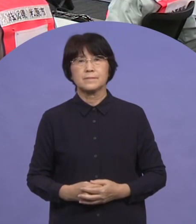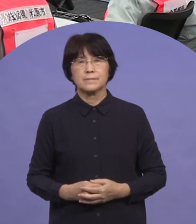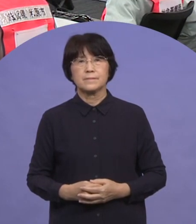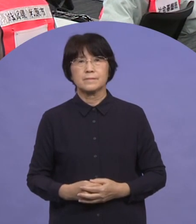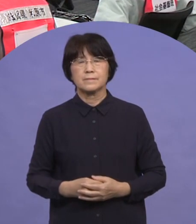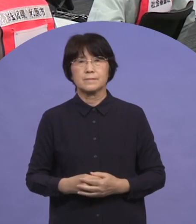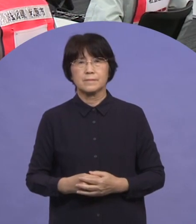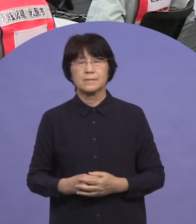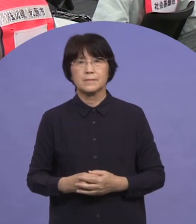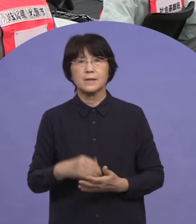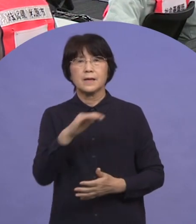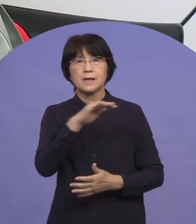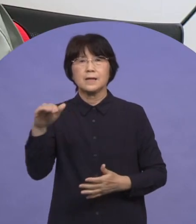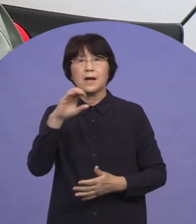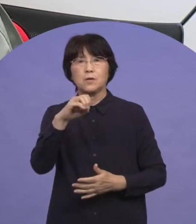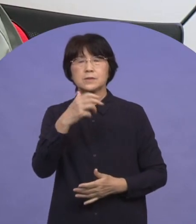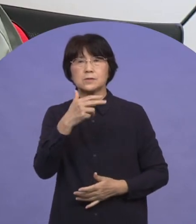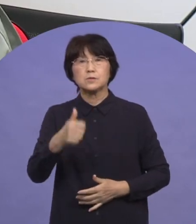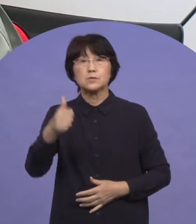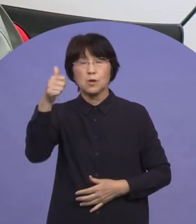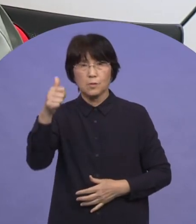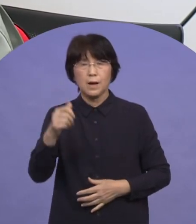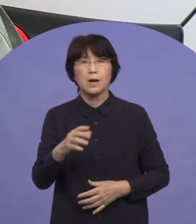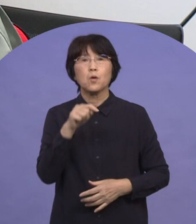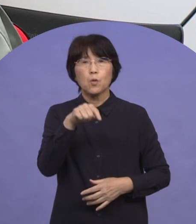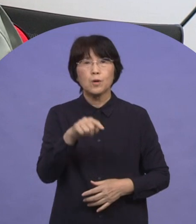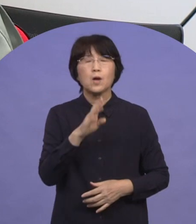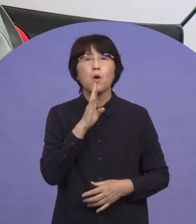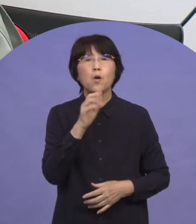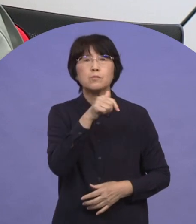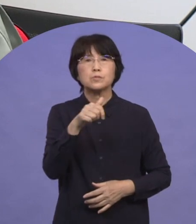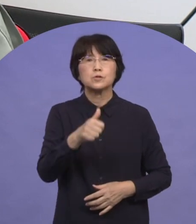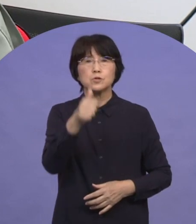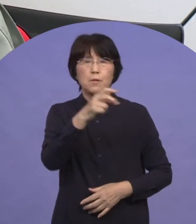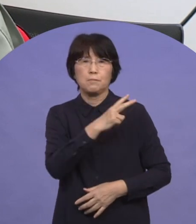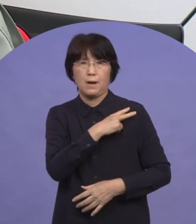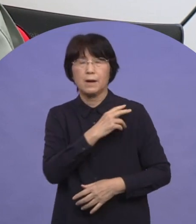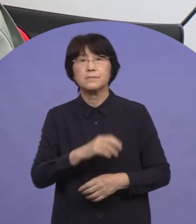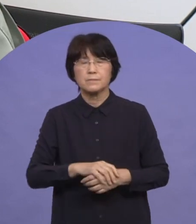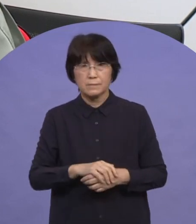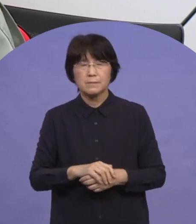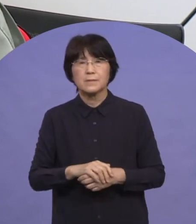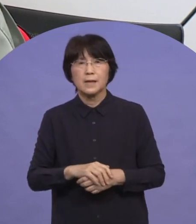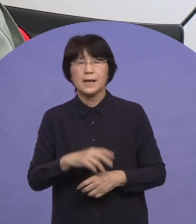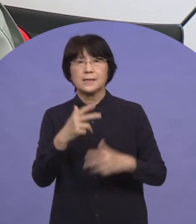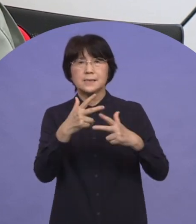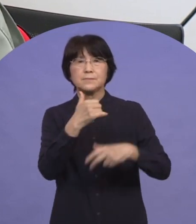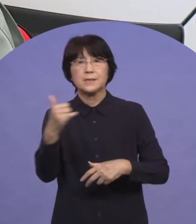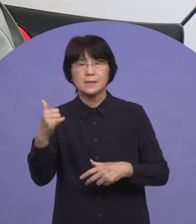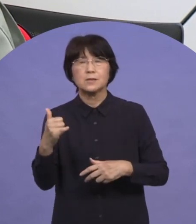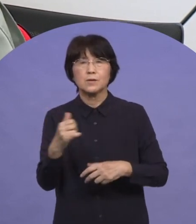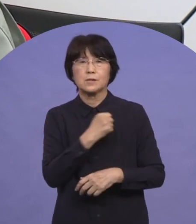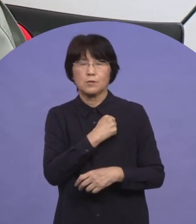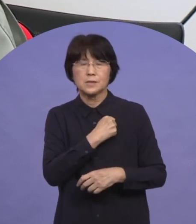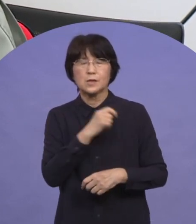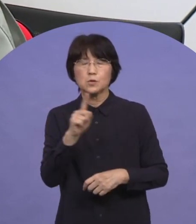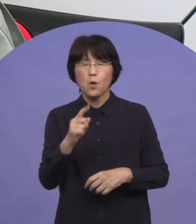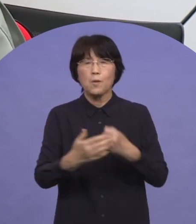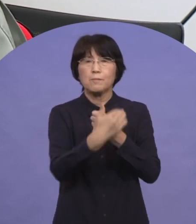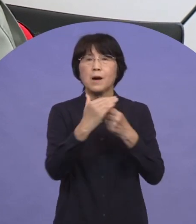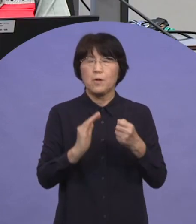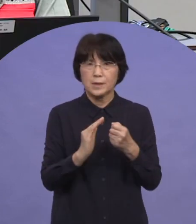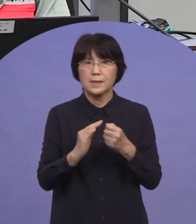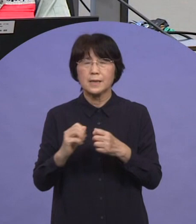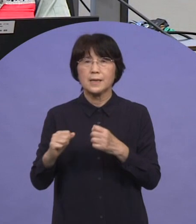本部長である平尾市長からは、市民の命をどう守り避難所へどう誘導するのかなどを常に考